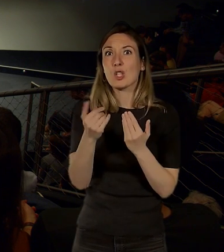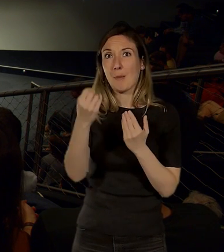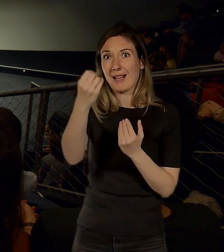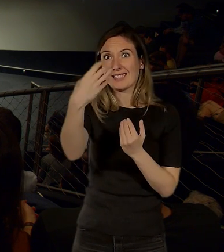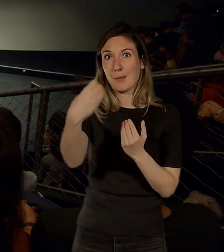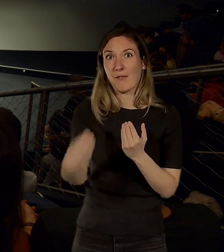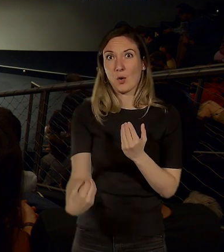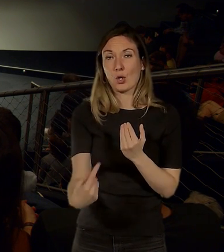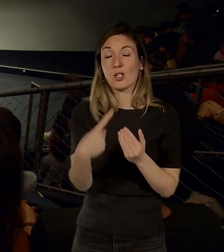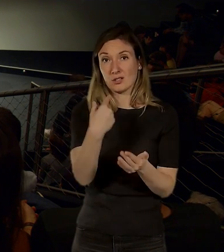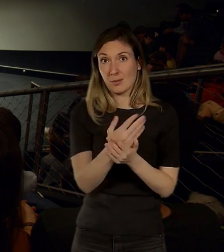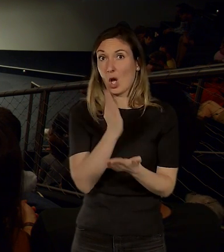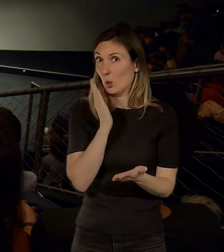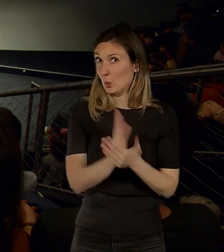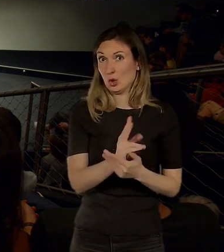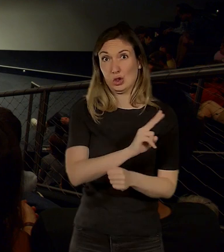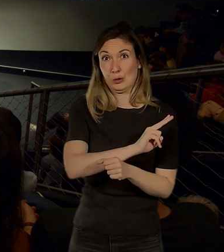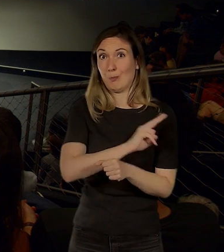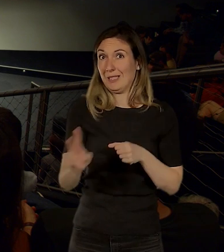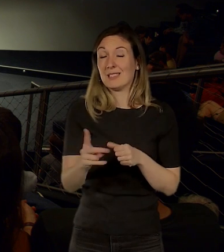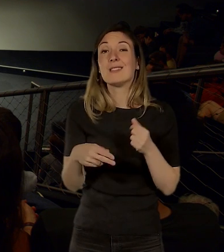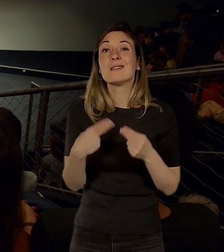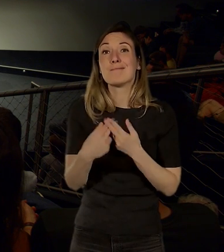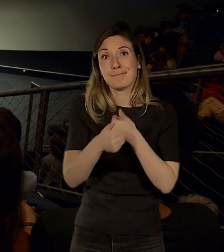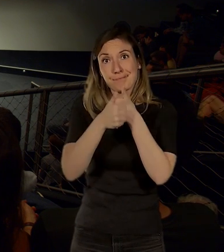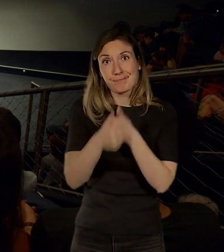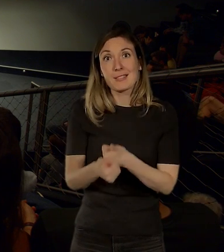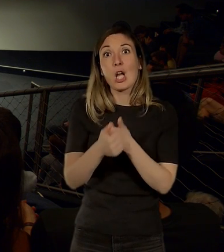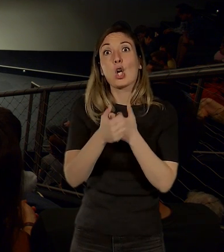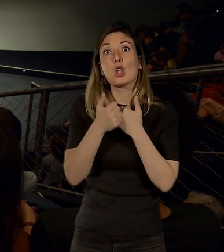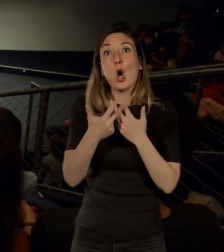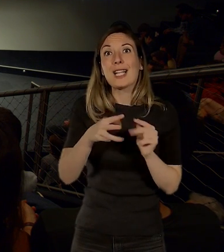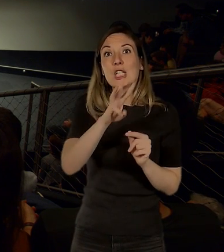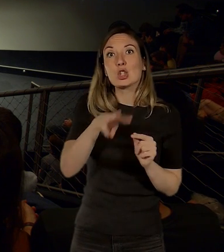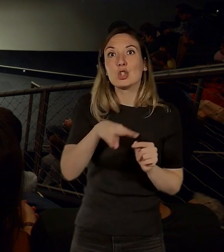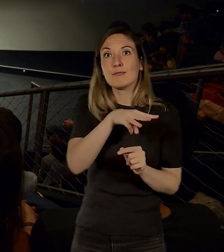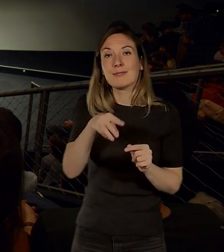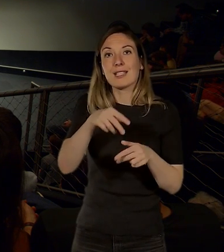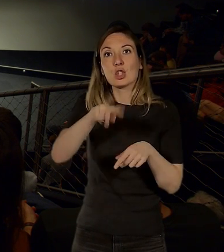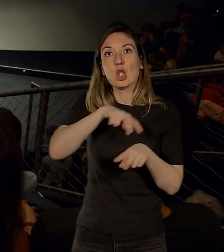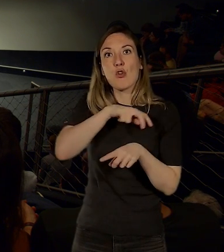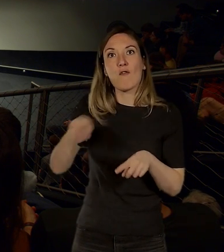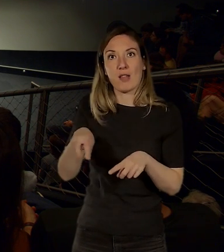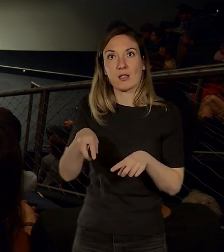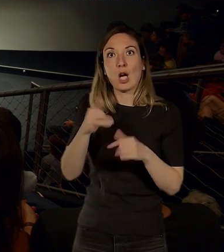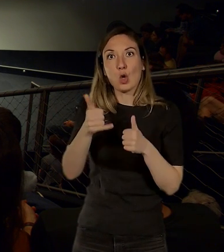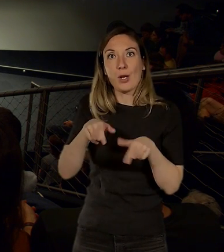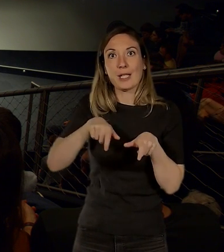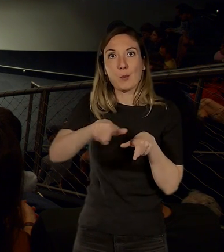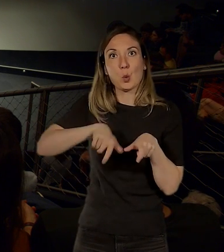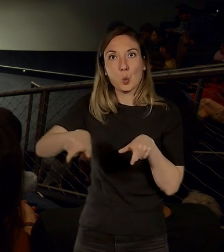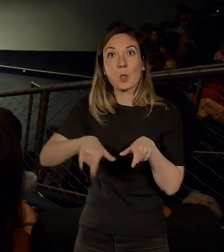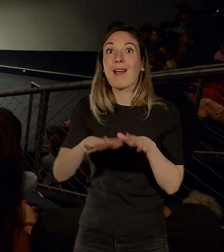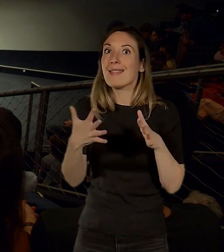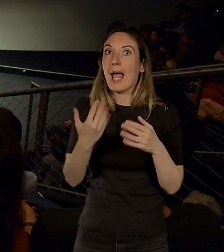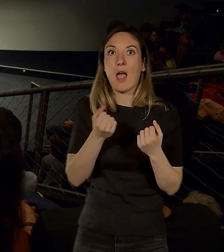a je to dáno mnohem víc jako počtem pruhů, které jsou v té křižovatce, než tím, kolik máte, jako,